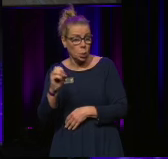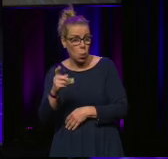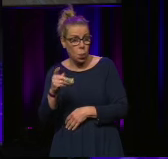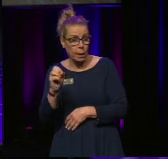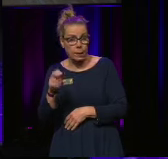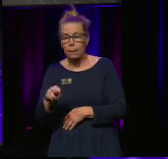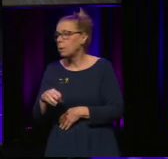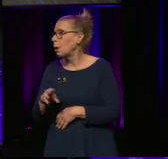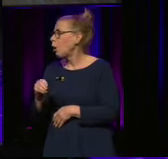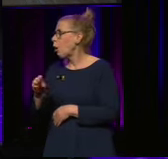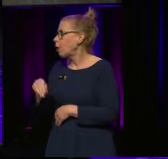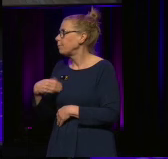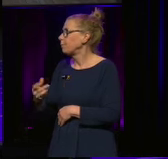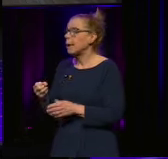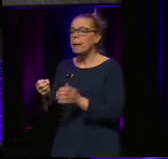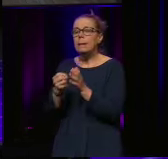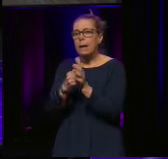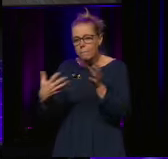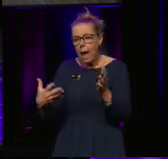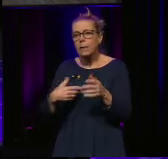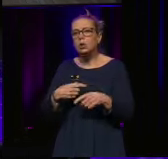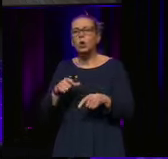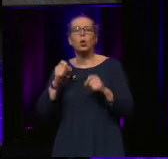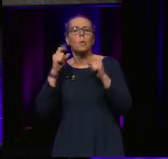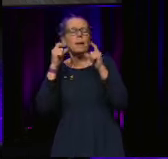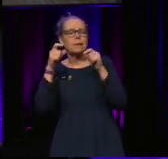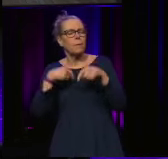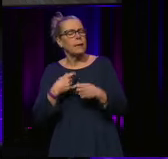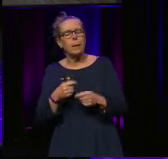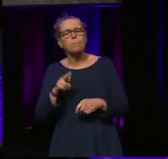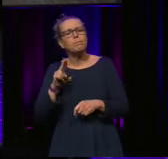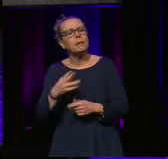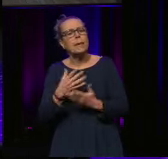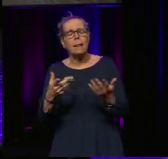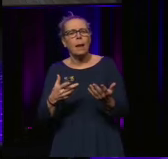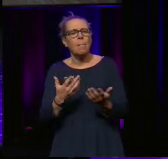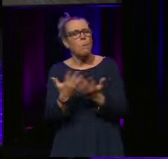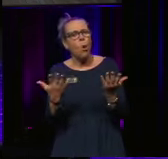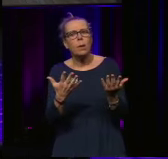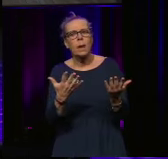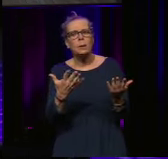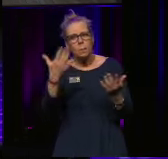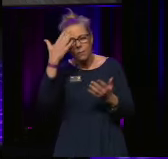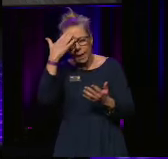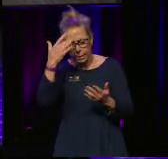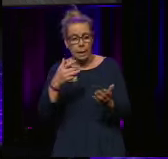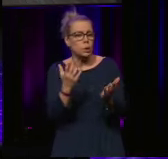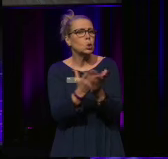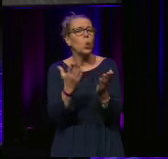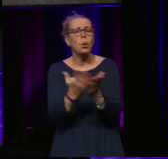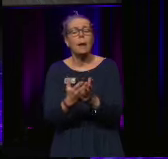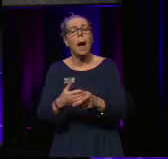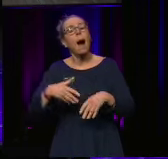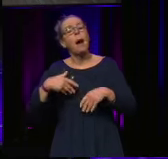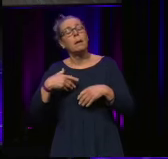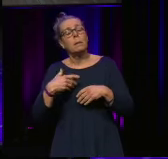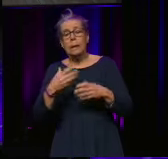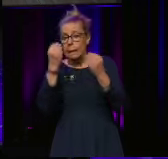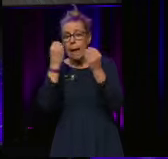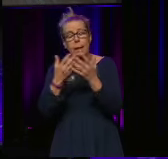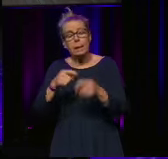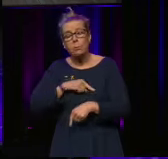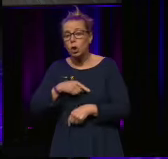värt att uppmärksamma, därför jag tror inte att det här egentligen är så känt. Jag har en känsla av att i skolorna så lär man sig inte så mycket om juridik. Men en